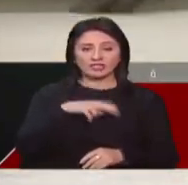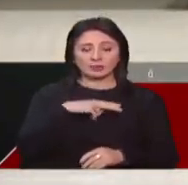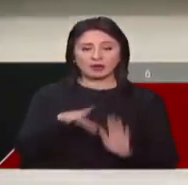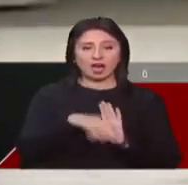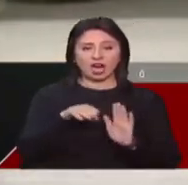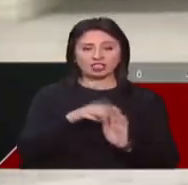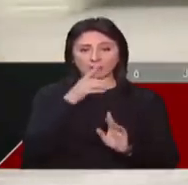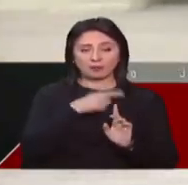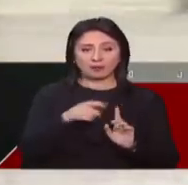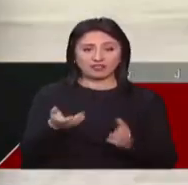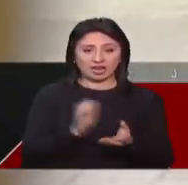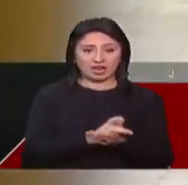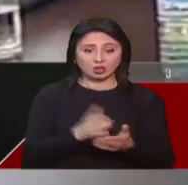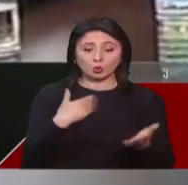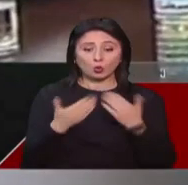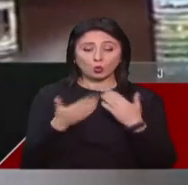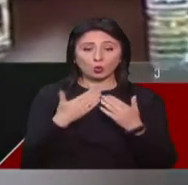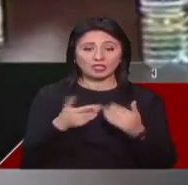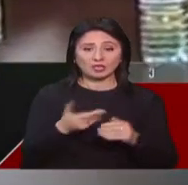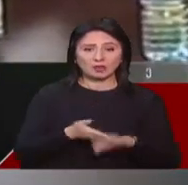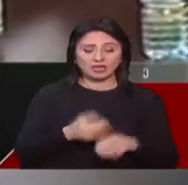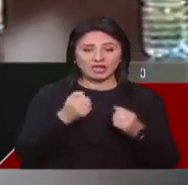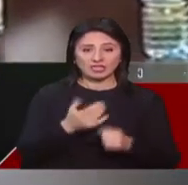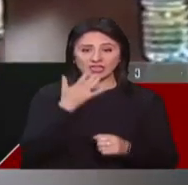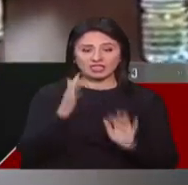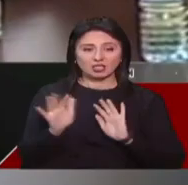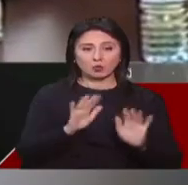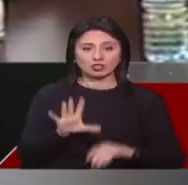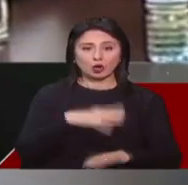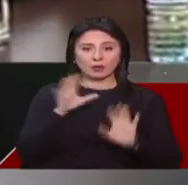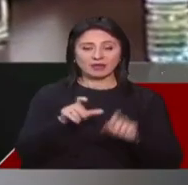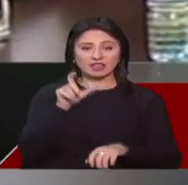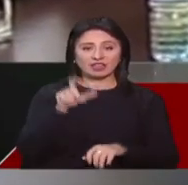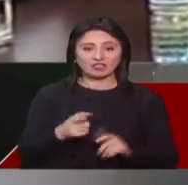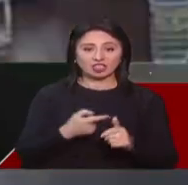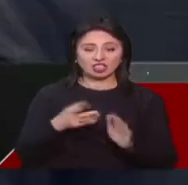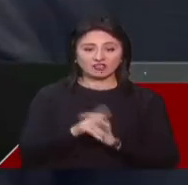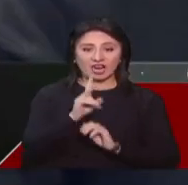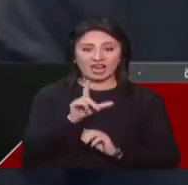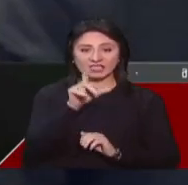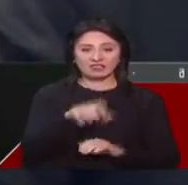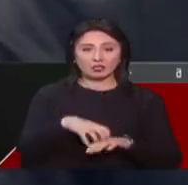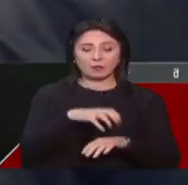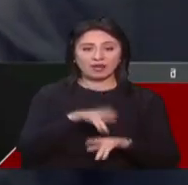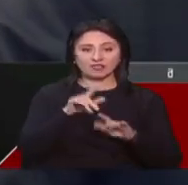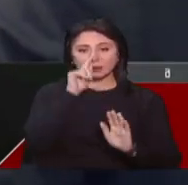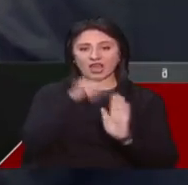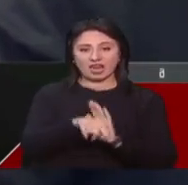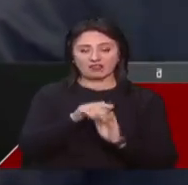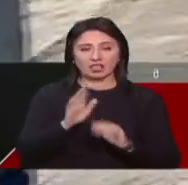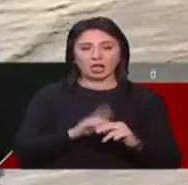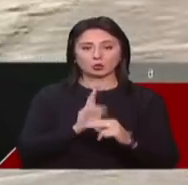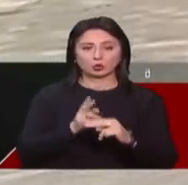saparlamento archvenebis periodshi gaitsna urtiertoba ki mas shemdeg daizaba rats natsionaluri mozdraobis qopulma tamshdomarem chatval rom Kezerashvili partiis sakmebshi ereoda da